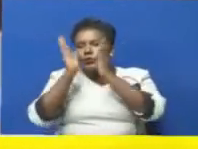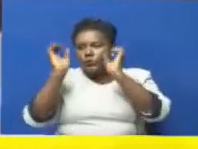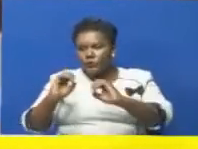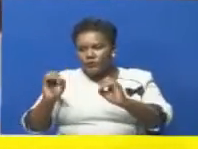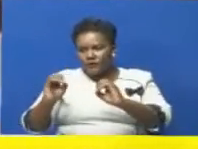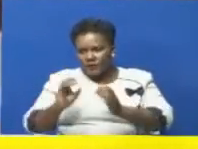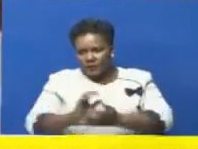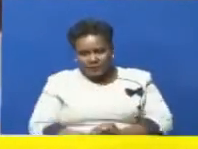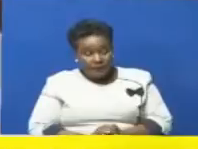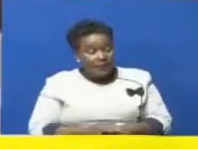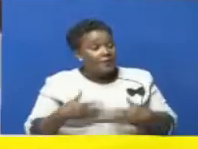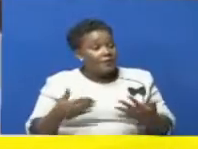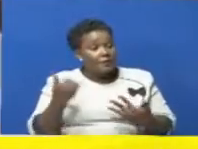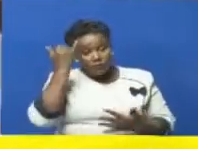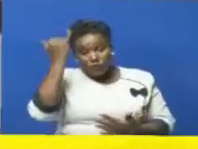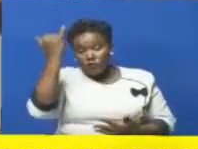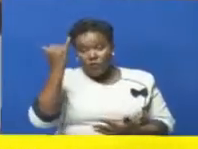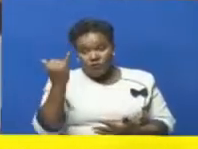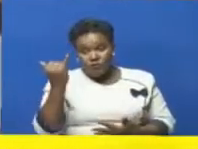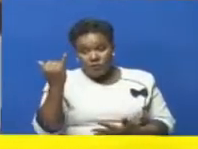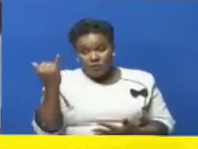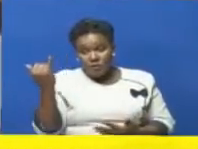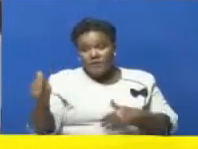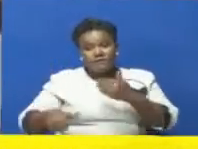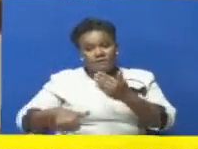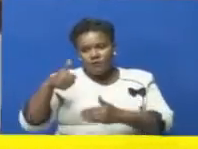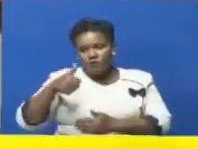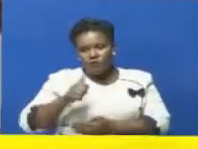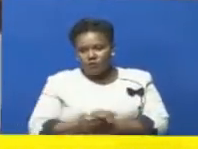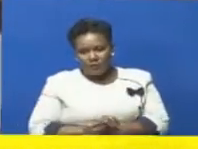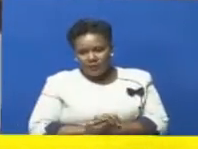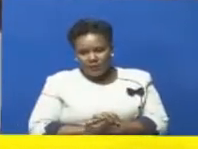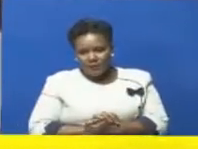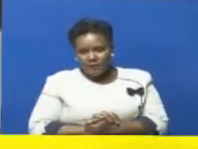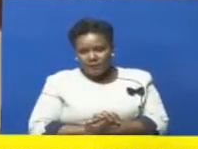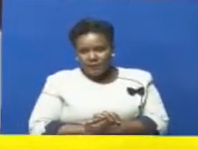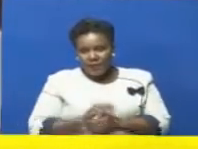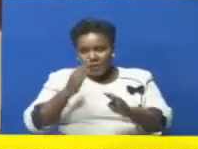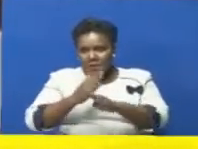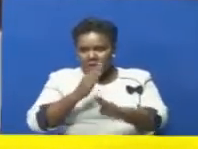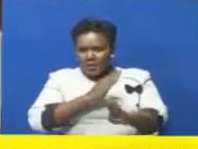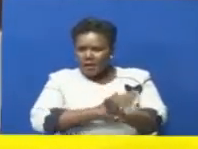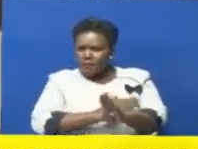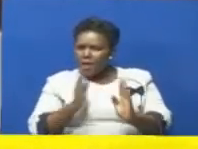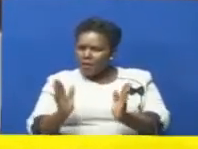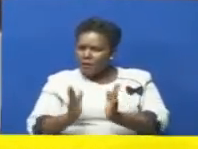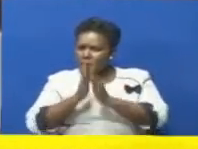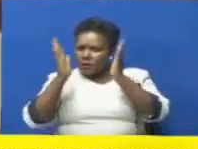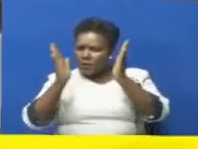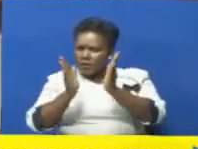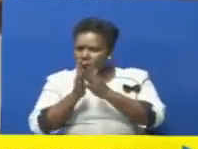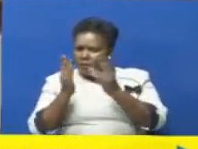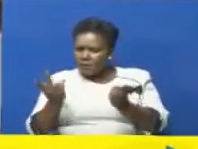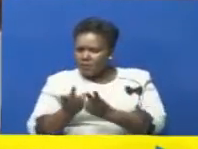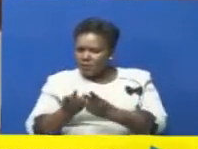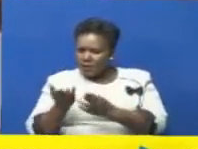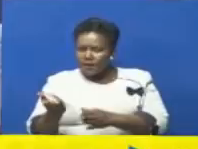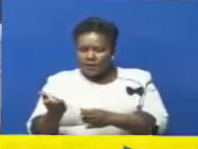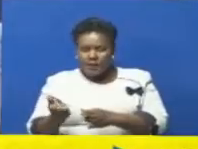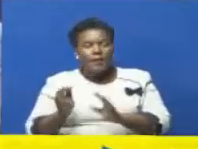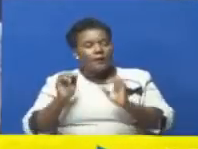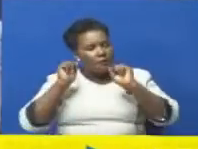hiyo nilikuwa na shauri labda kwa kunakuwa na muendelezo fulani kabla ya siku hii haijafika tu